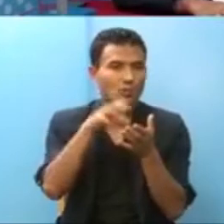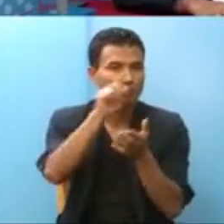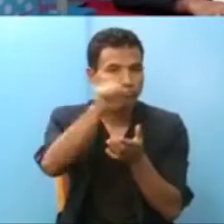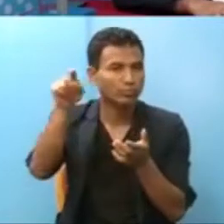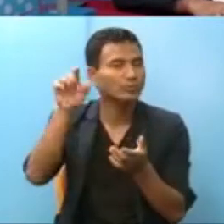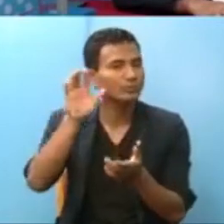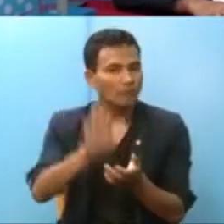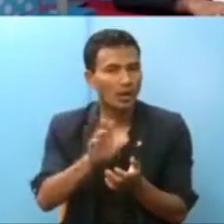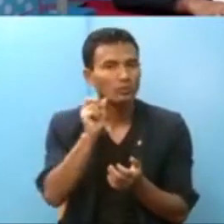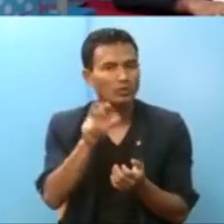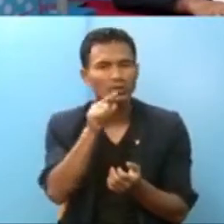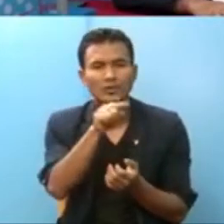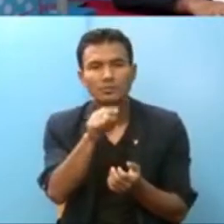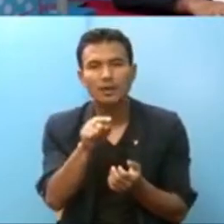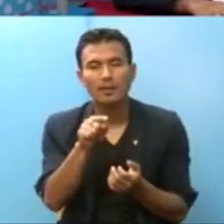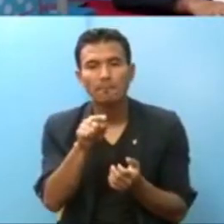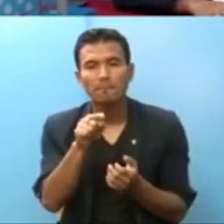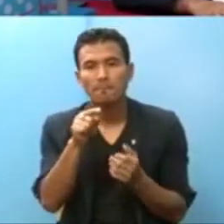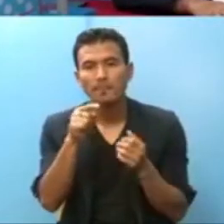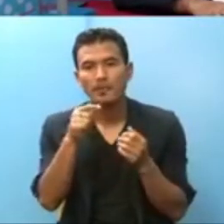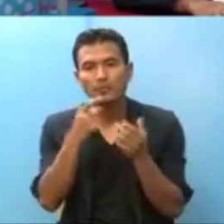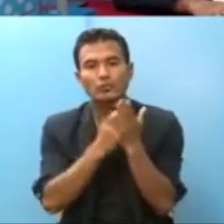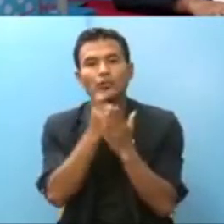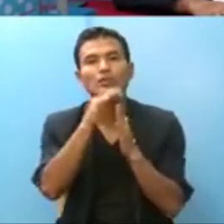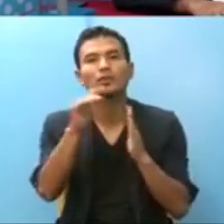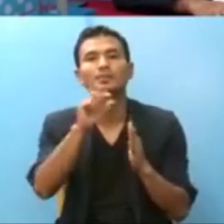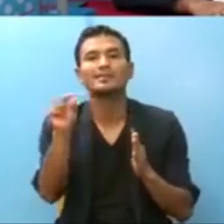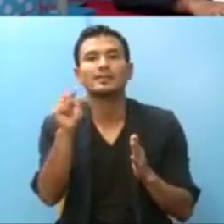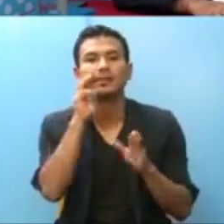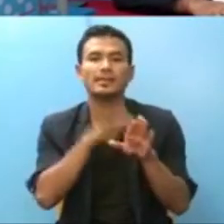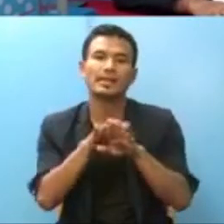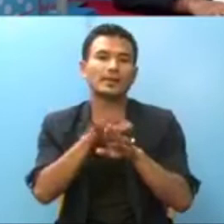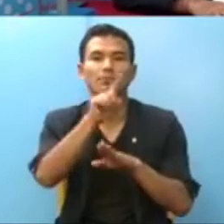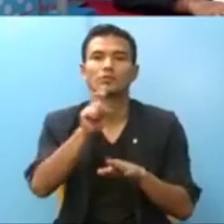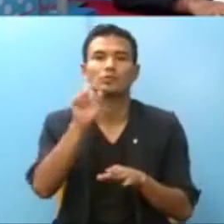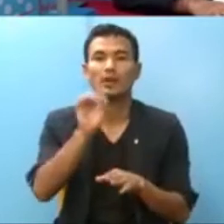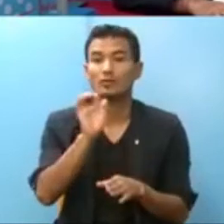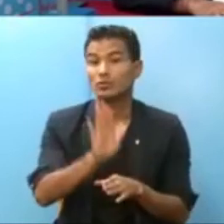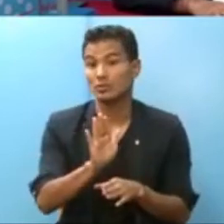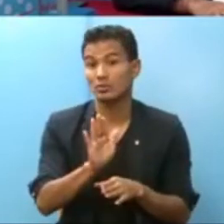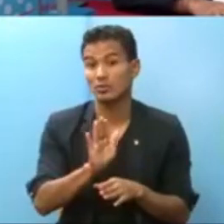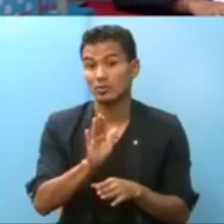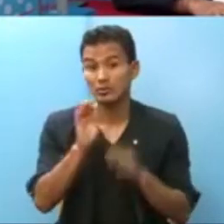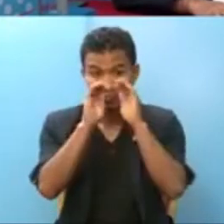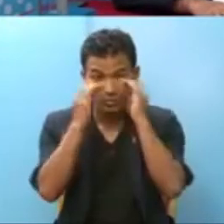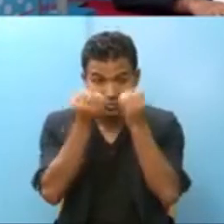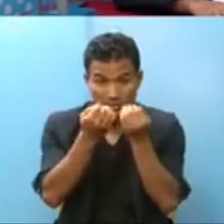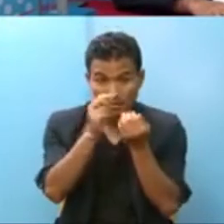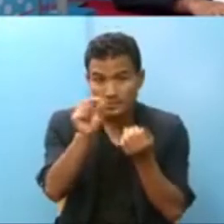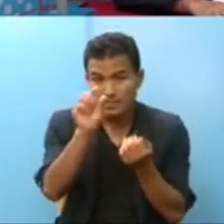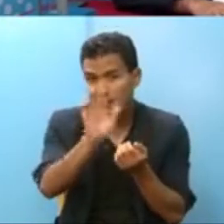कीये का छन्टर स्कूराइब माऑन जाए त्शको क्वालिटी को बारेमा धहरे प्रश्नार उठी रहाच चा तियां को